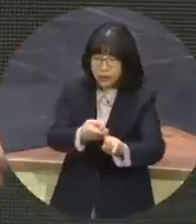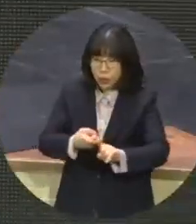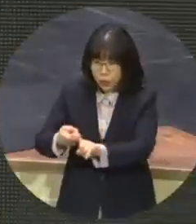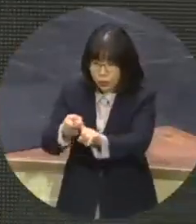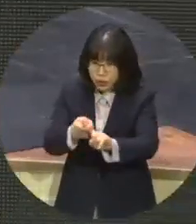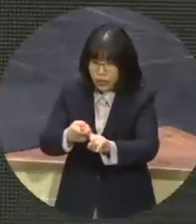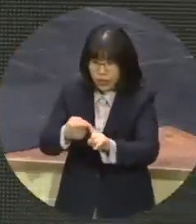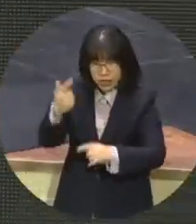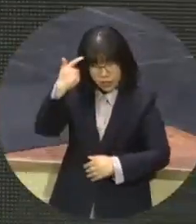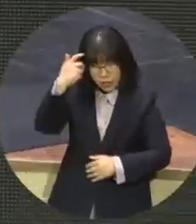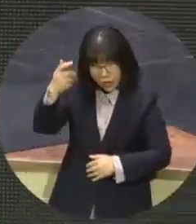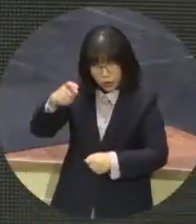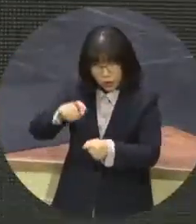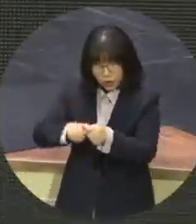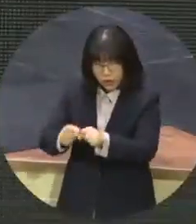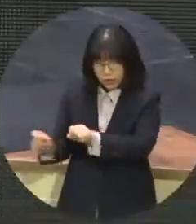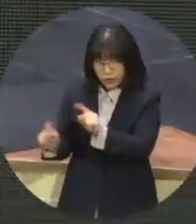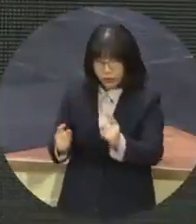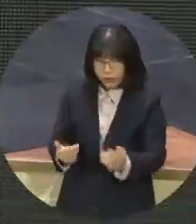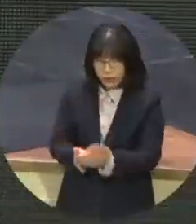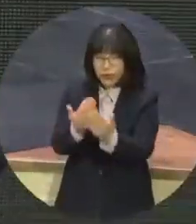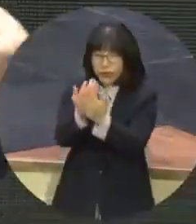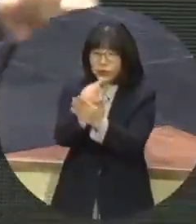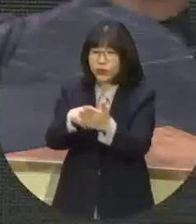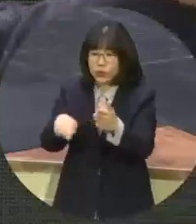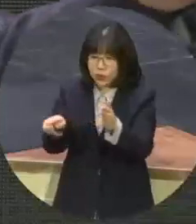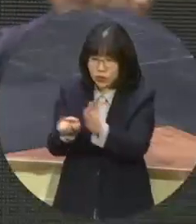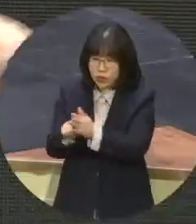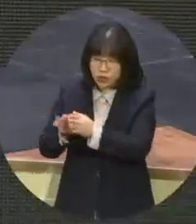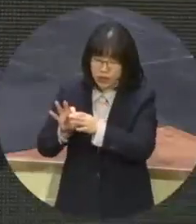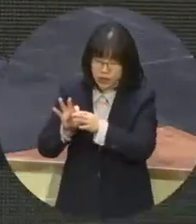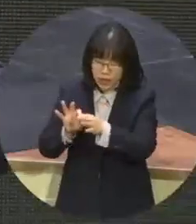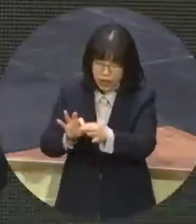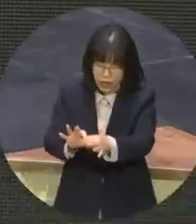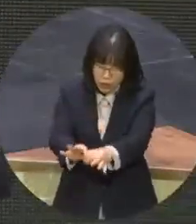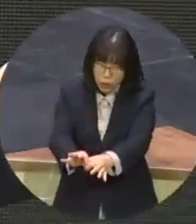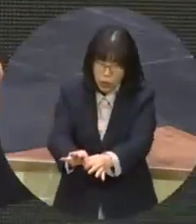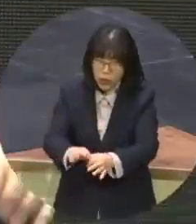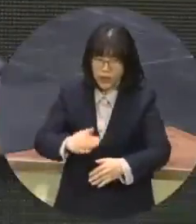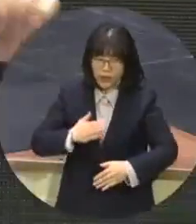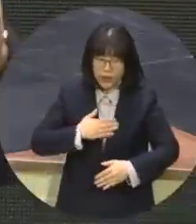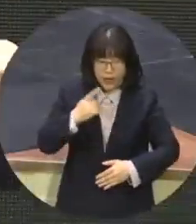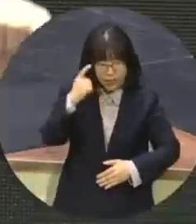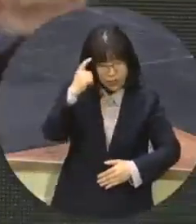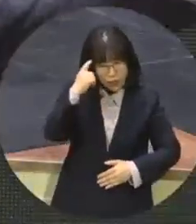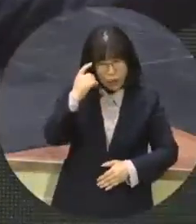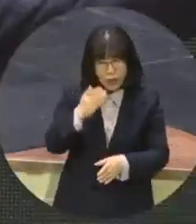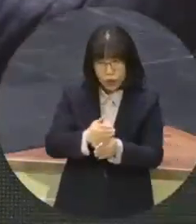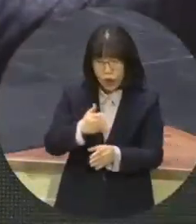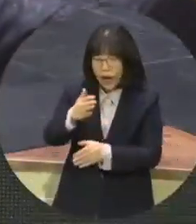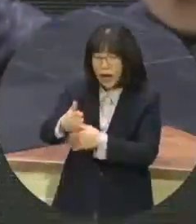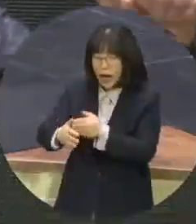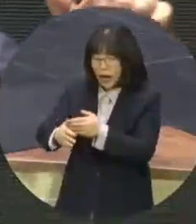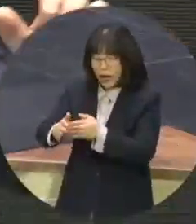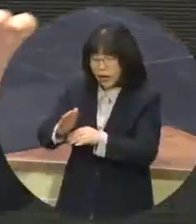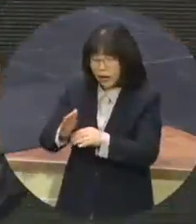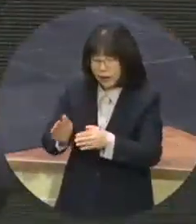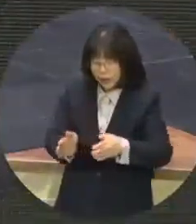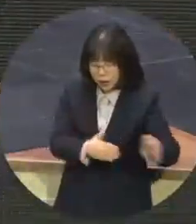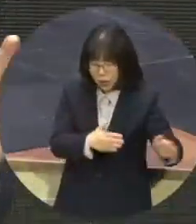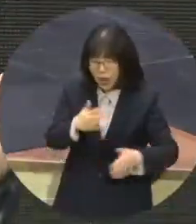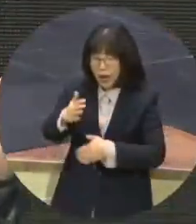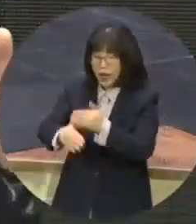영적 부흥을 위해서 우리 교회가 계속 어느 스케일로 나가야 돼요? 내 스케일이 아니에요. 하나님의 스케일.